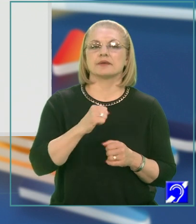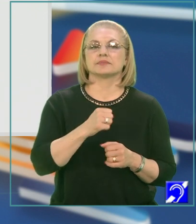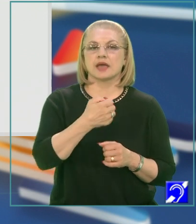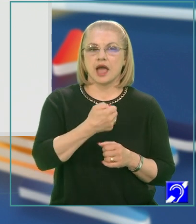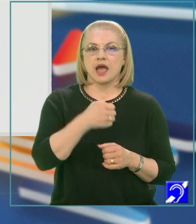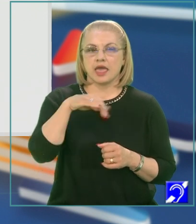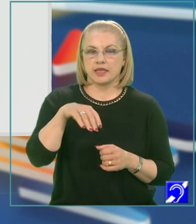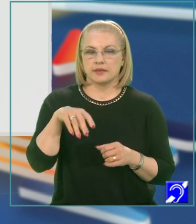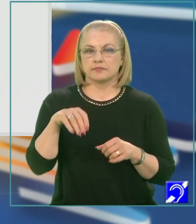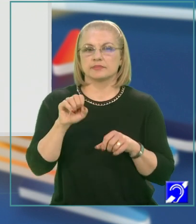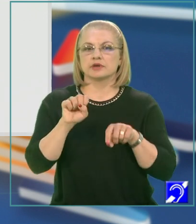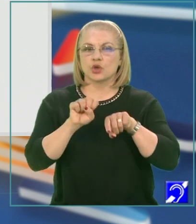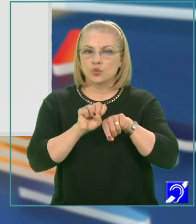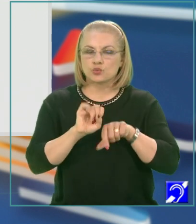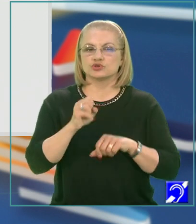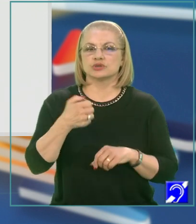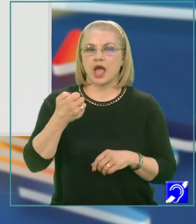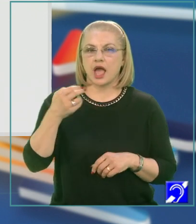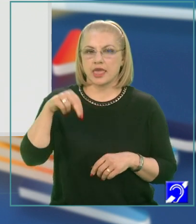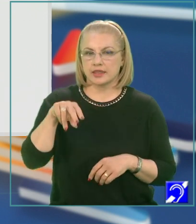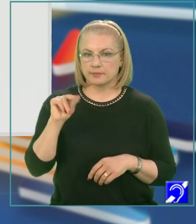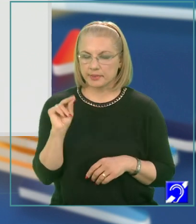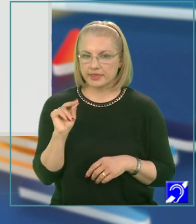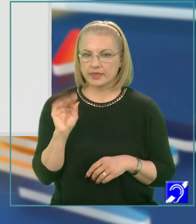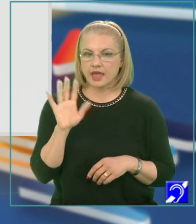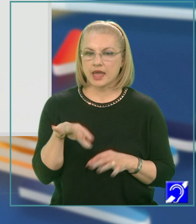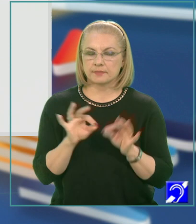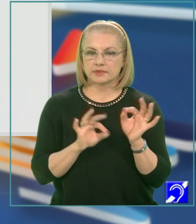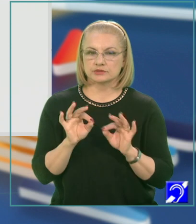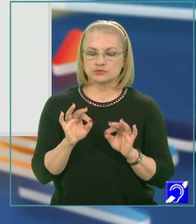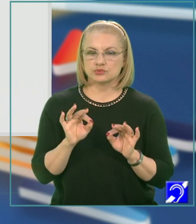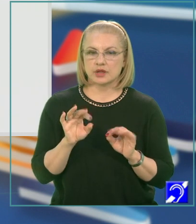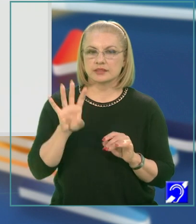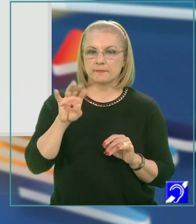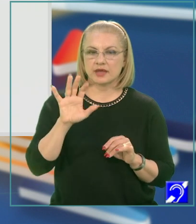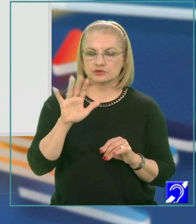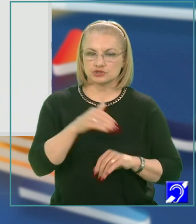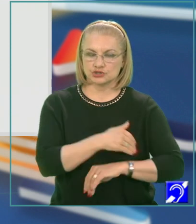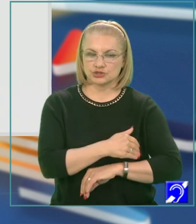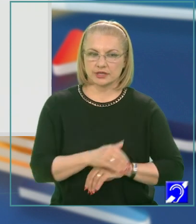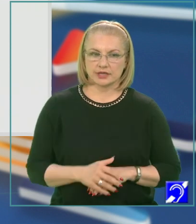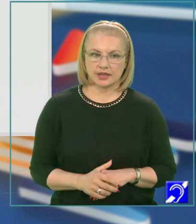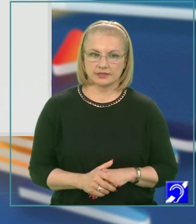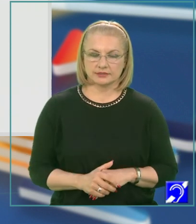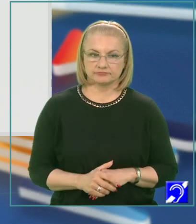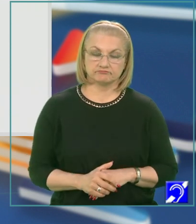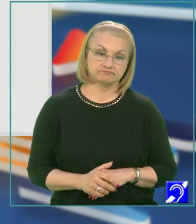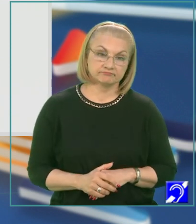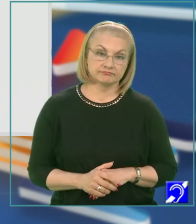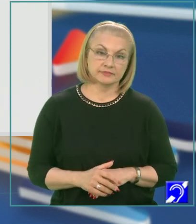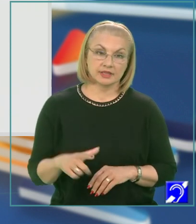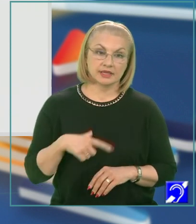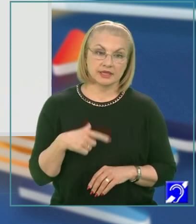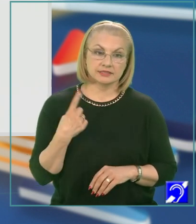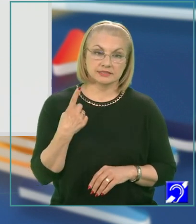AMQ și ANP are măsura de 45 de grade. E un unghi diedru,